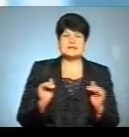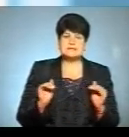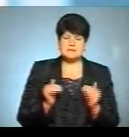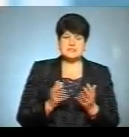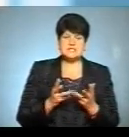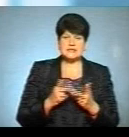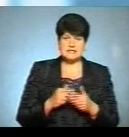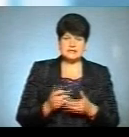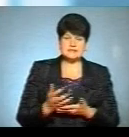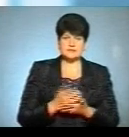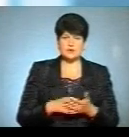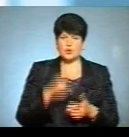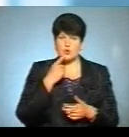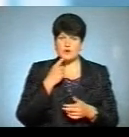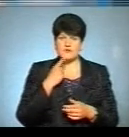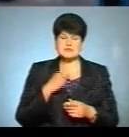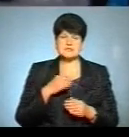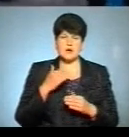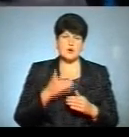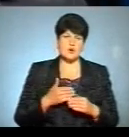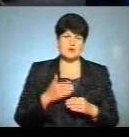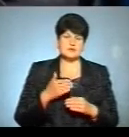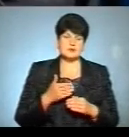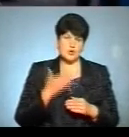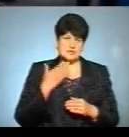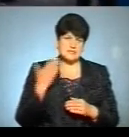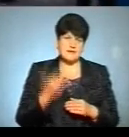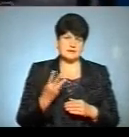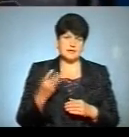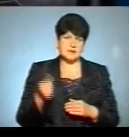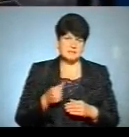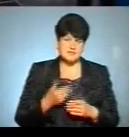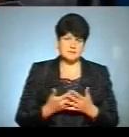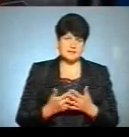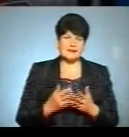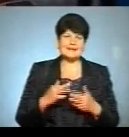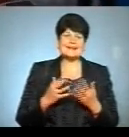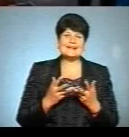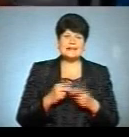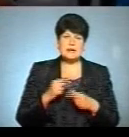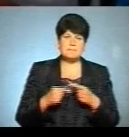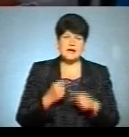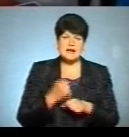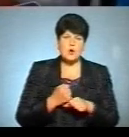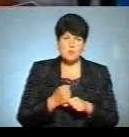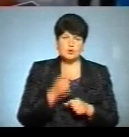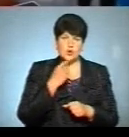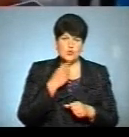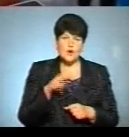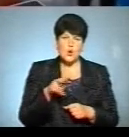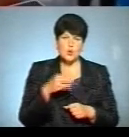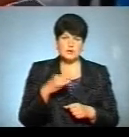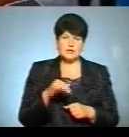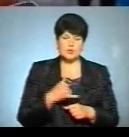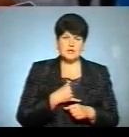кількість заготовленої крові за останні 3 місяці. Взяти до порівняння кількість переробленої крові, то за лютий в